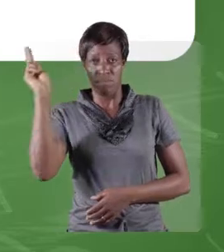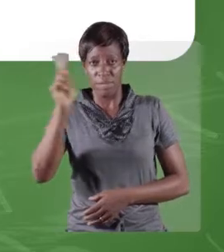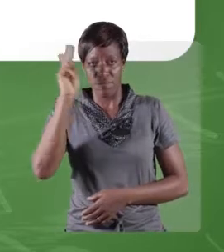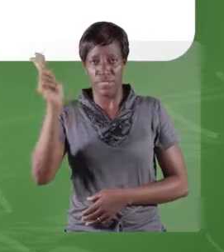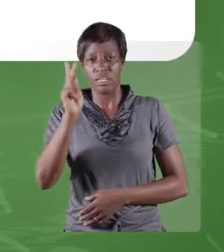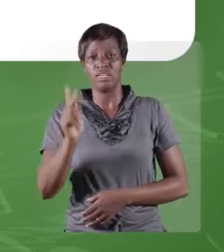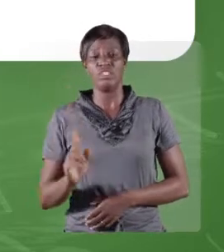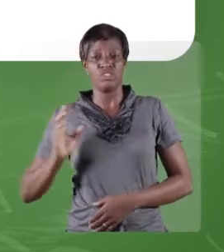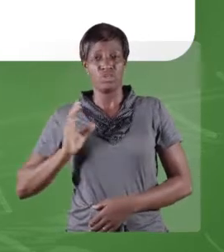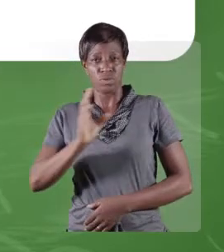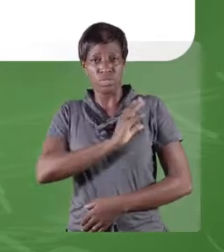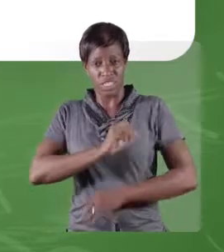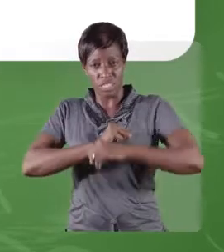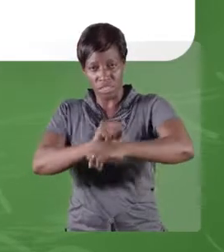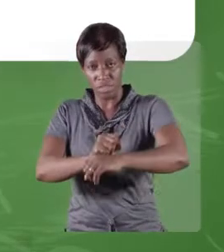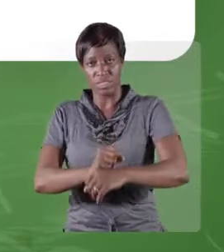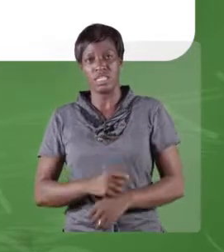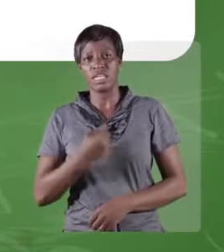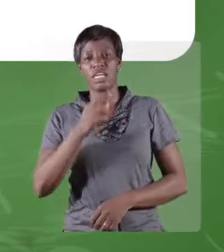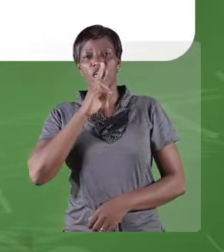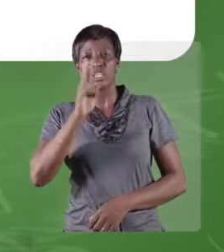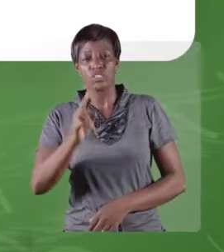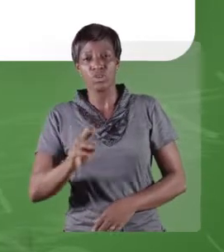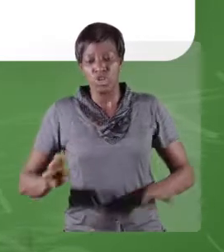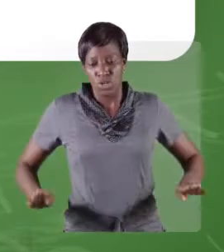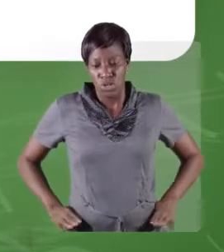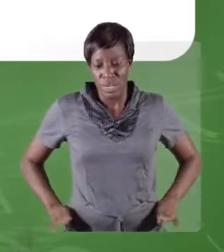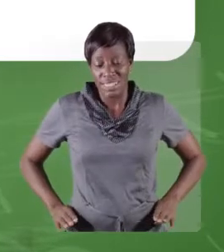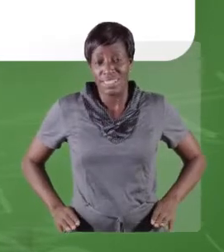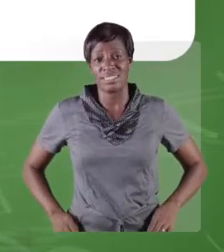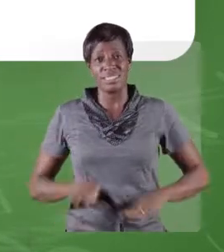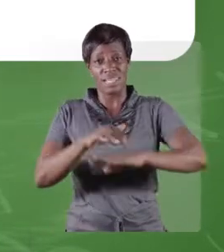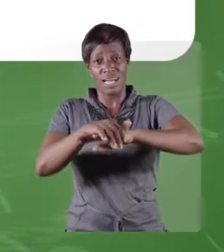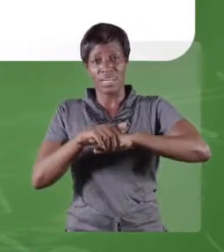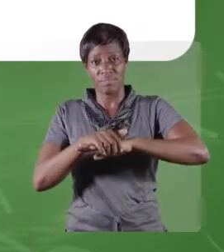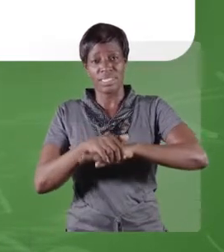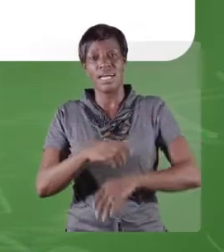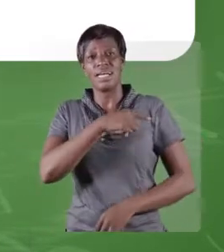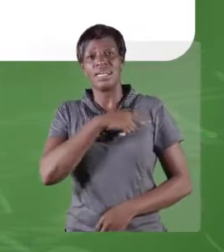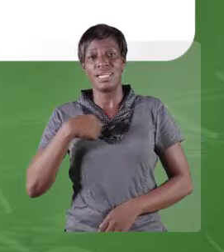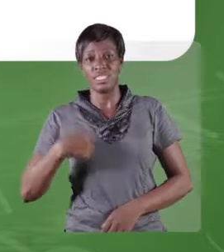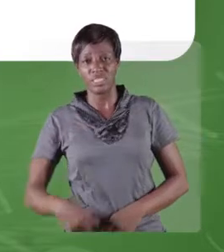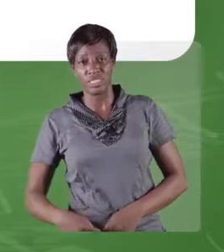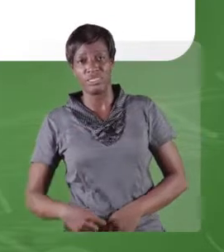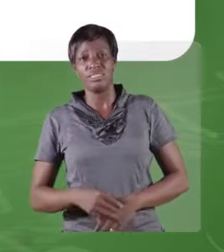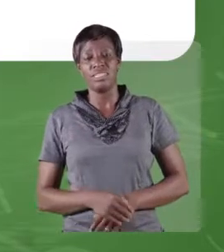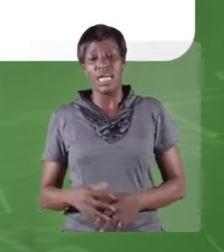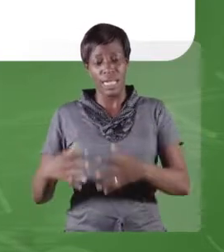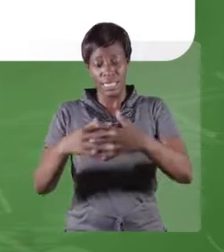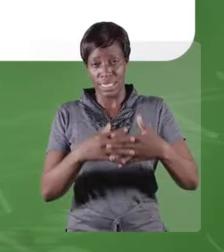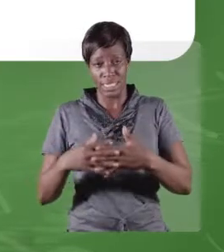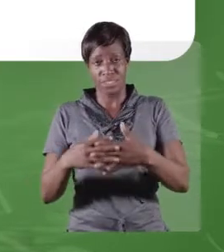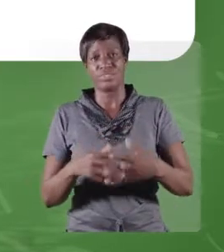de sécurité qui sont l'URSS, la Grande-Bretagne, la Chine, les